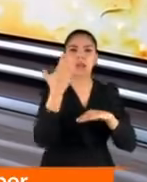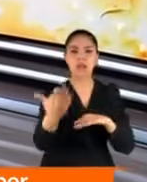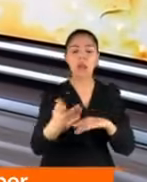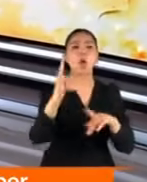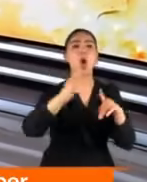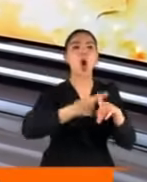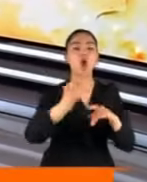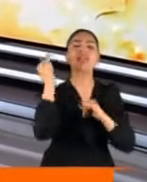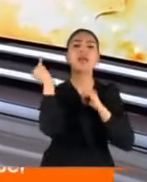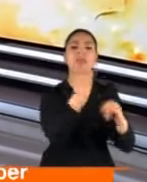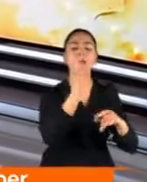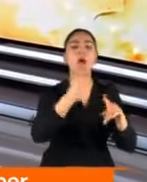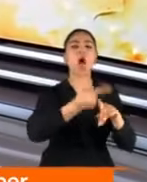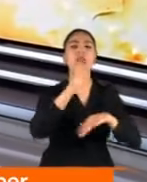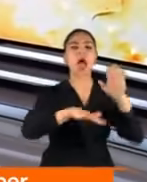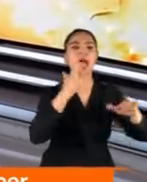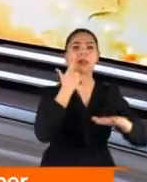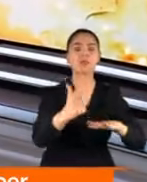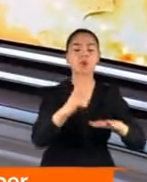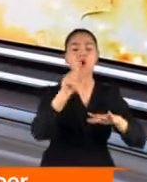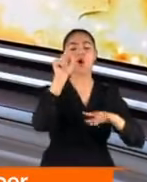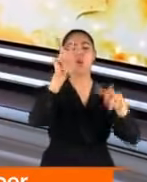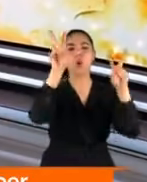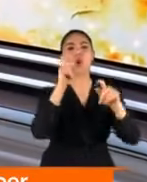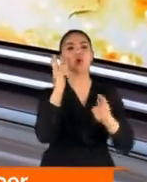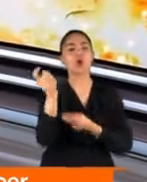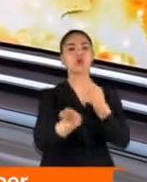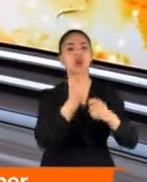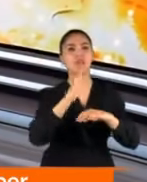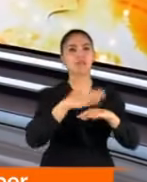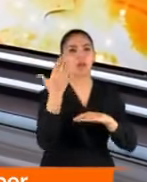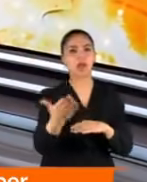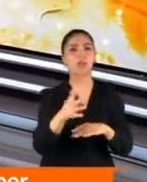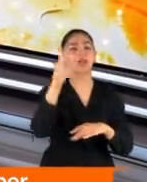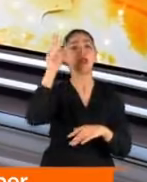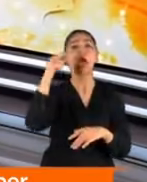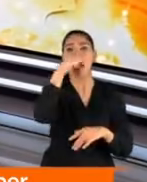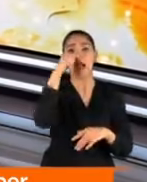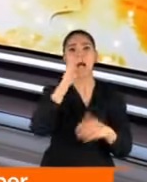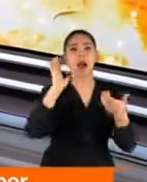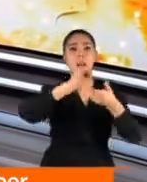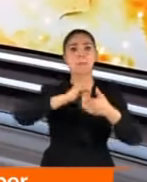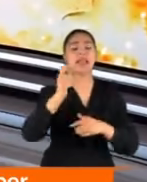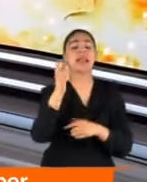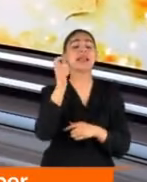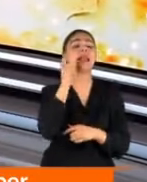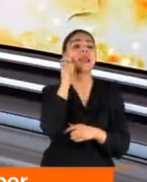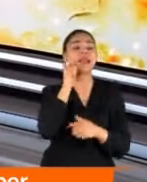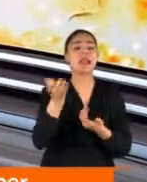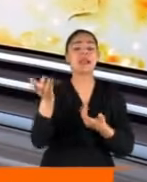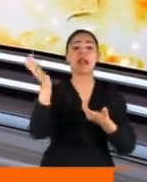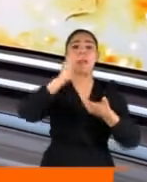başlığıyla Başkentte yoğun bir Diplomasi trafiği yürütüldüğü o dakikalarda Arap ve İslam Birliği Teşkilatı olağanüstü